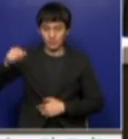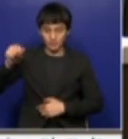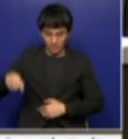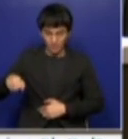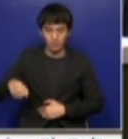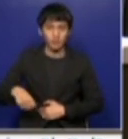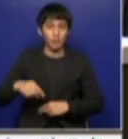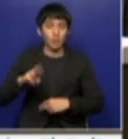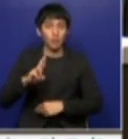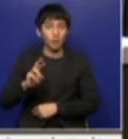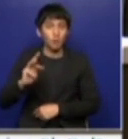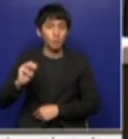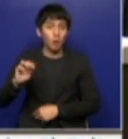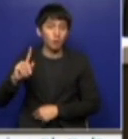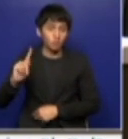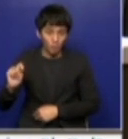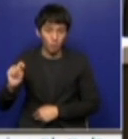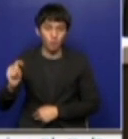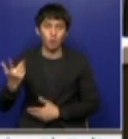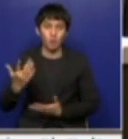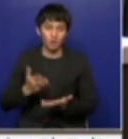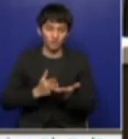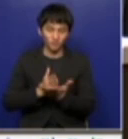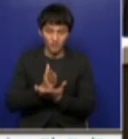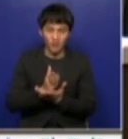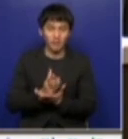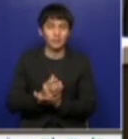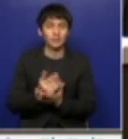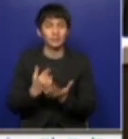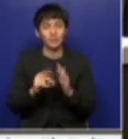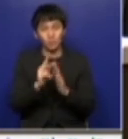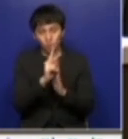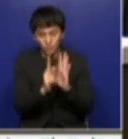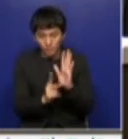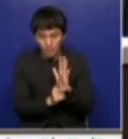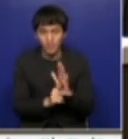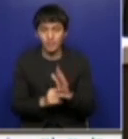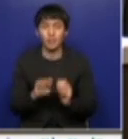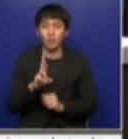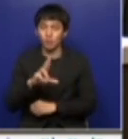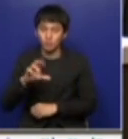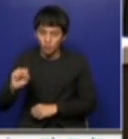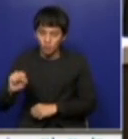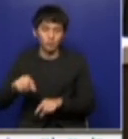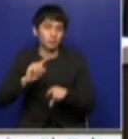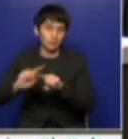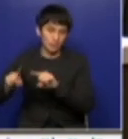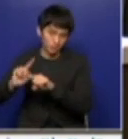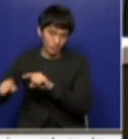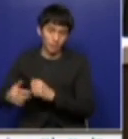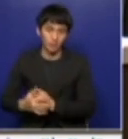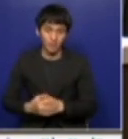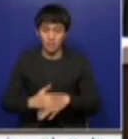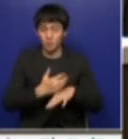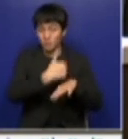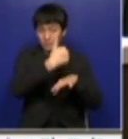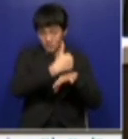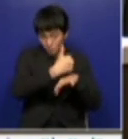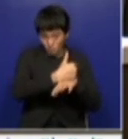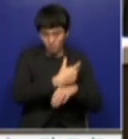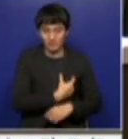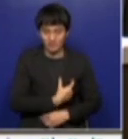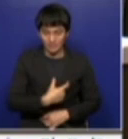นำเรียและฝ่ายทางฝ่ายนิติบัญญัติทางรัฐสภาเพราะฉะนั้นองค์พระมหากษัตริย์